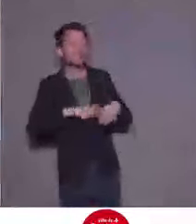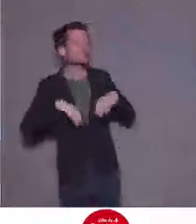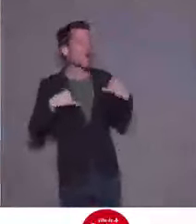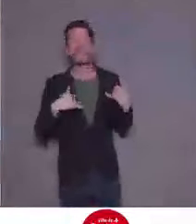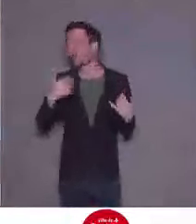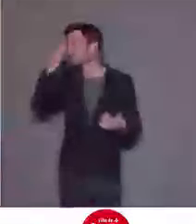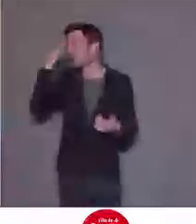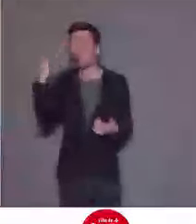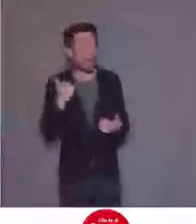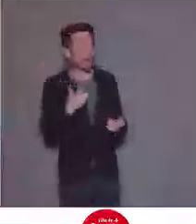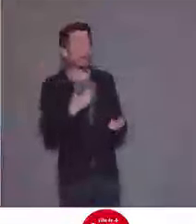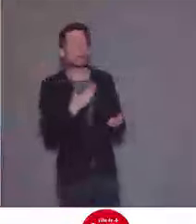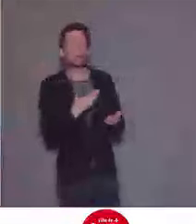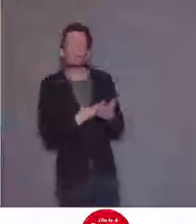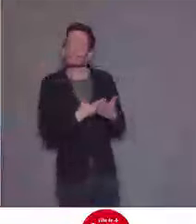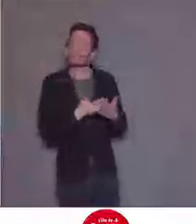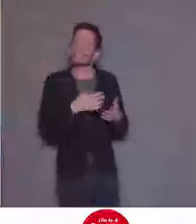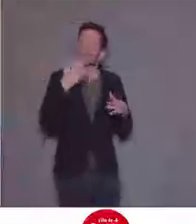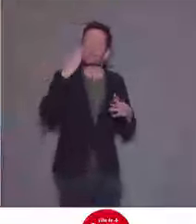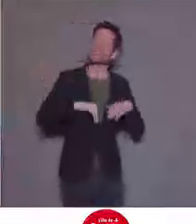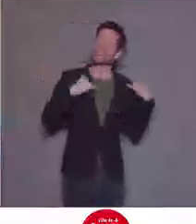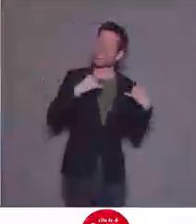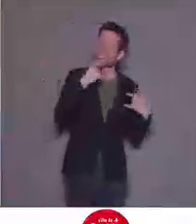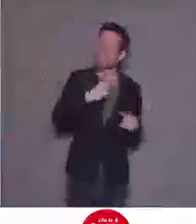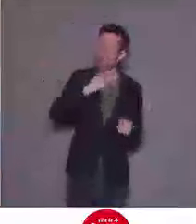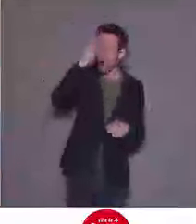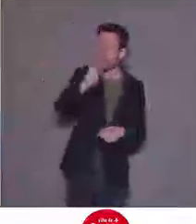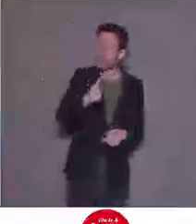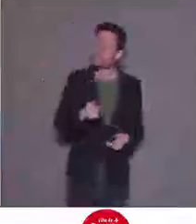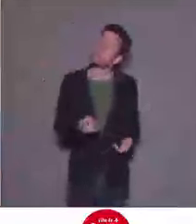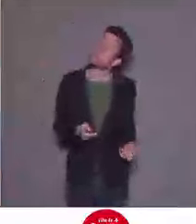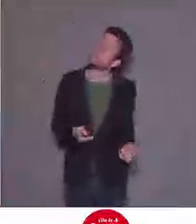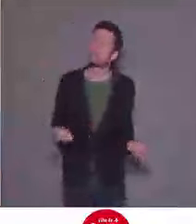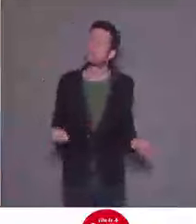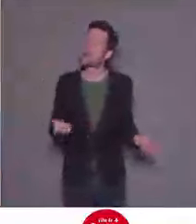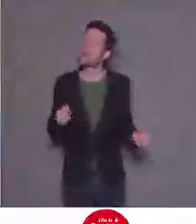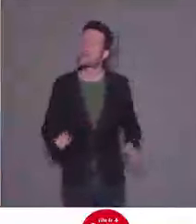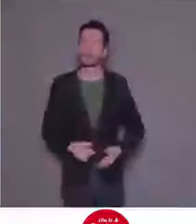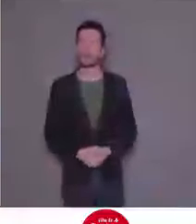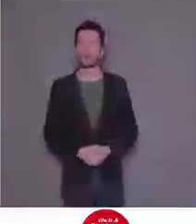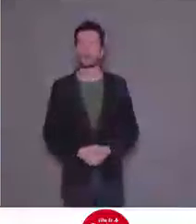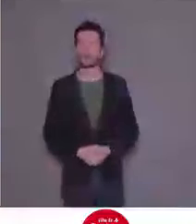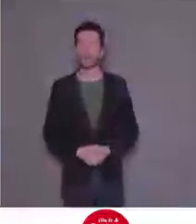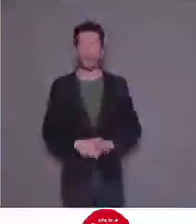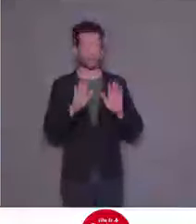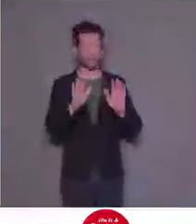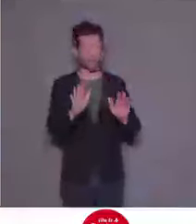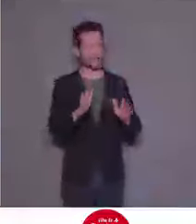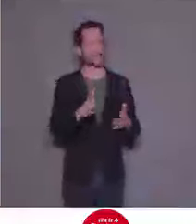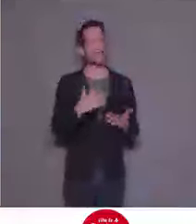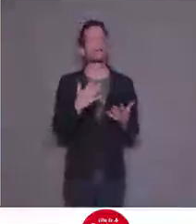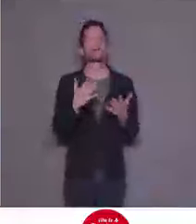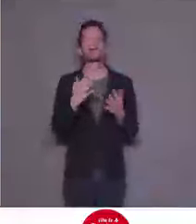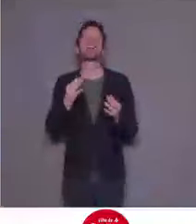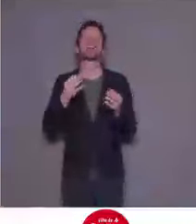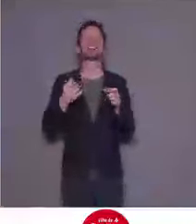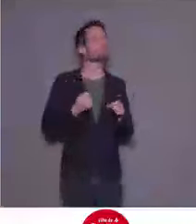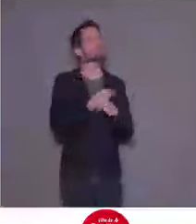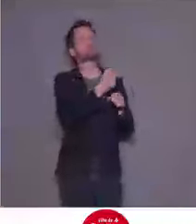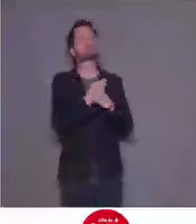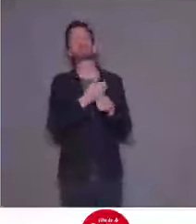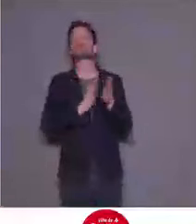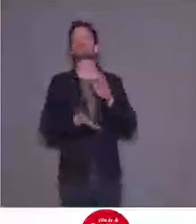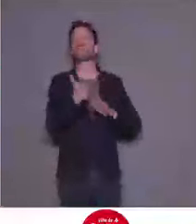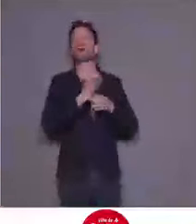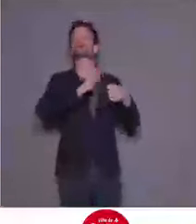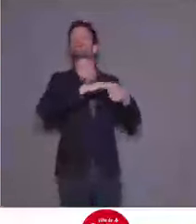pas présomption de bonne foi. Ce préalable évoqué, et en lien avec le dépôt dit sauvage, me revient